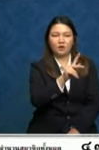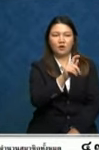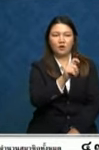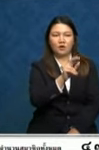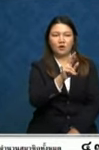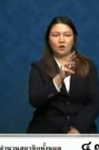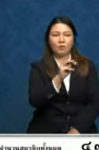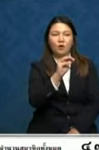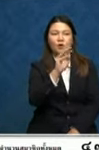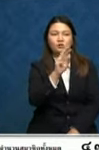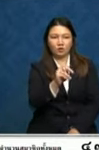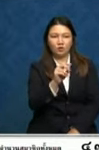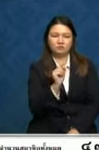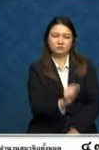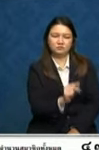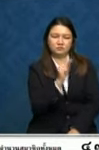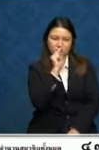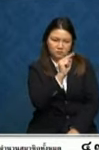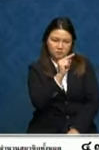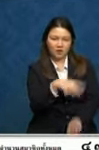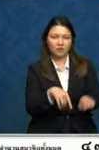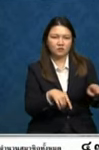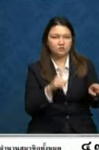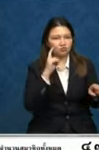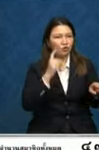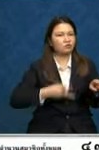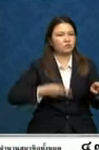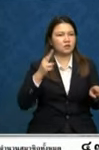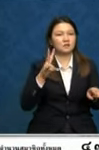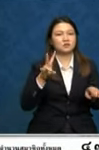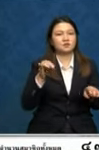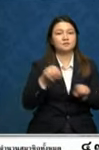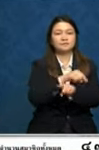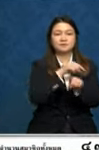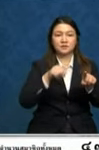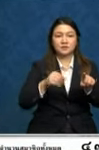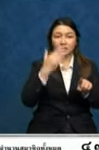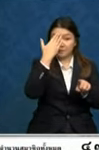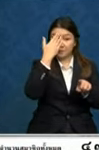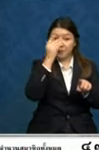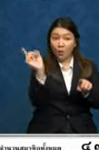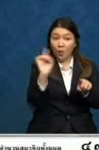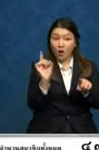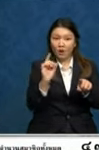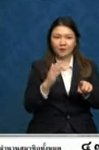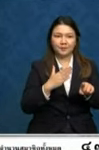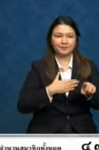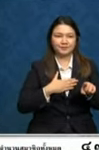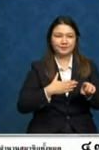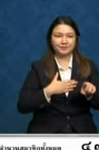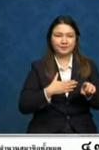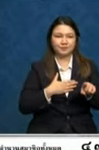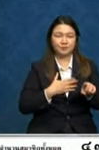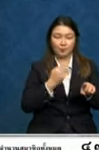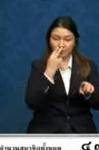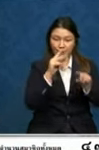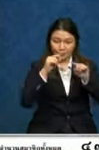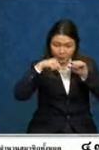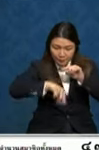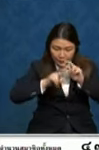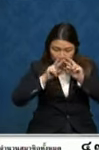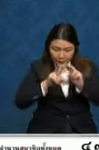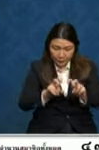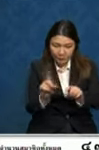นะครับเห็นควรต้องตัด 70% เนื่องจากว่าผมไปดูรายละเอียดในส่วน